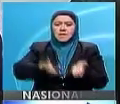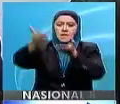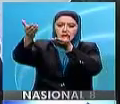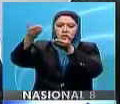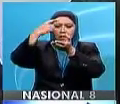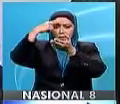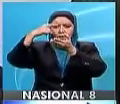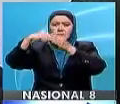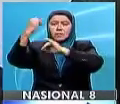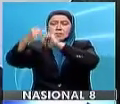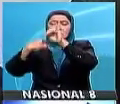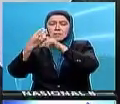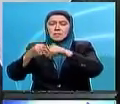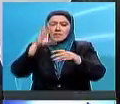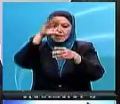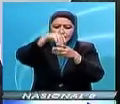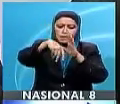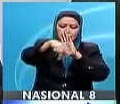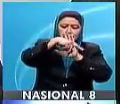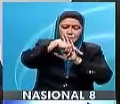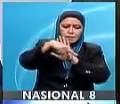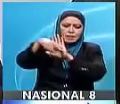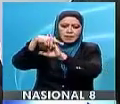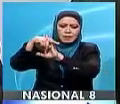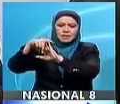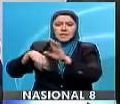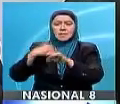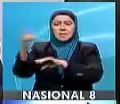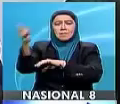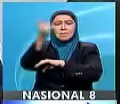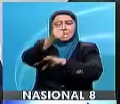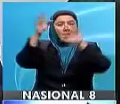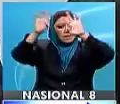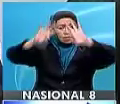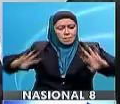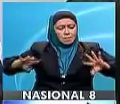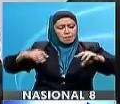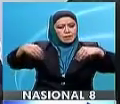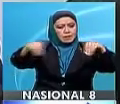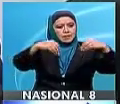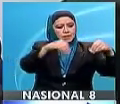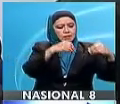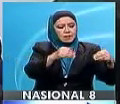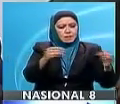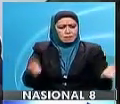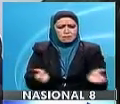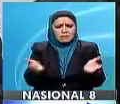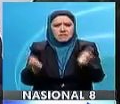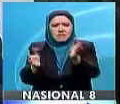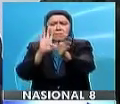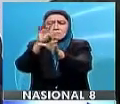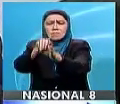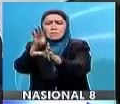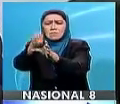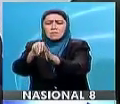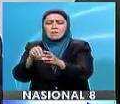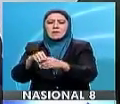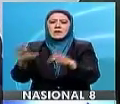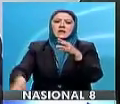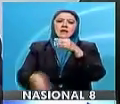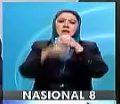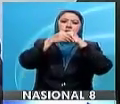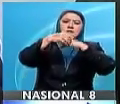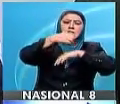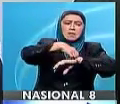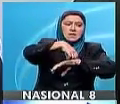mission, participate in exhibition, go to ASEAN market, move in and increase the export